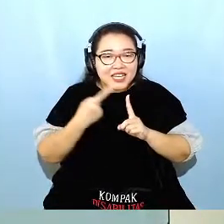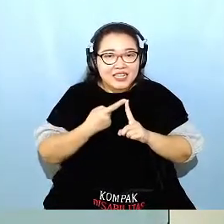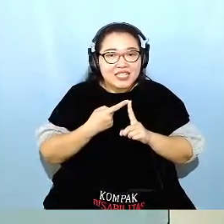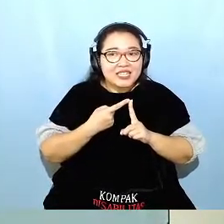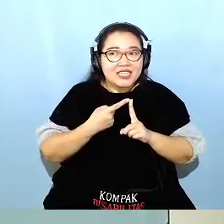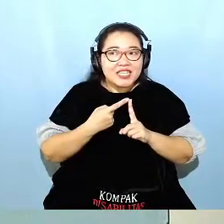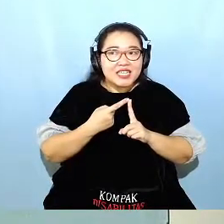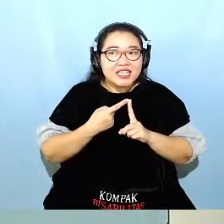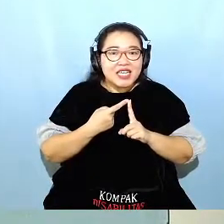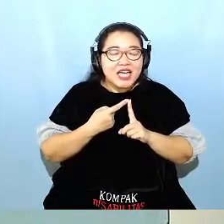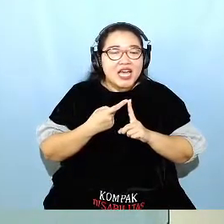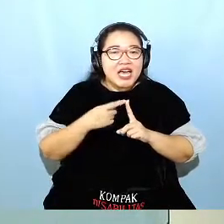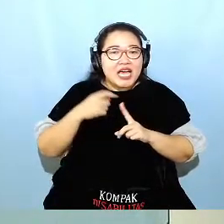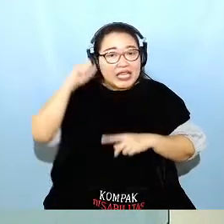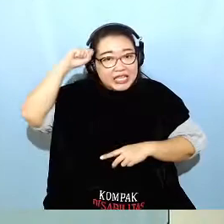orang-orang